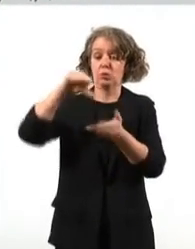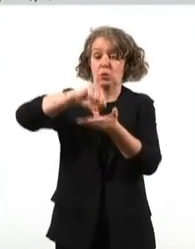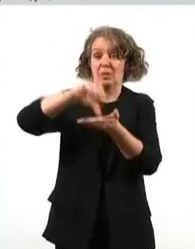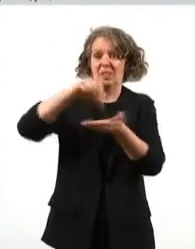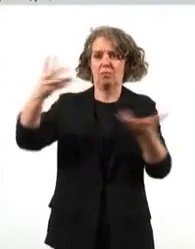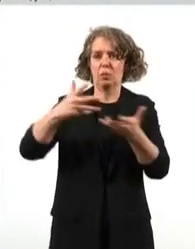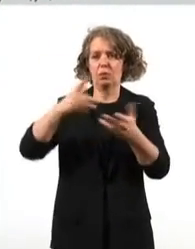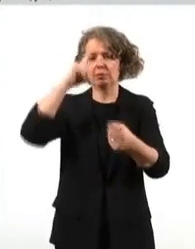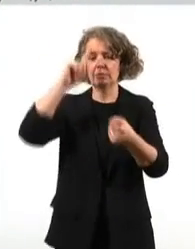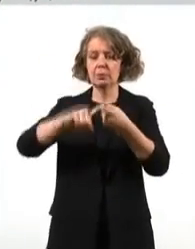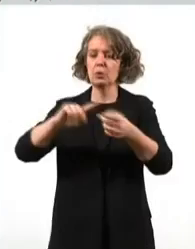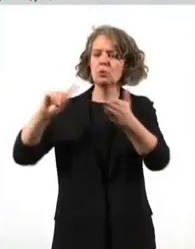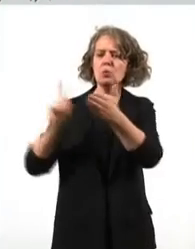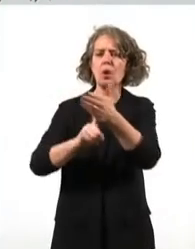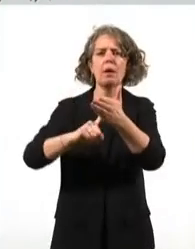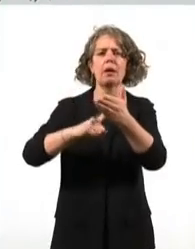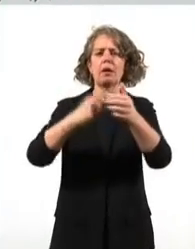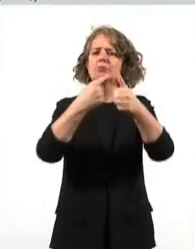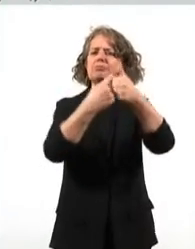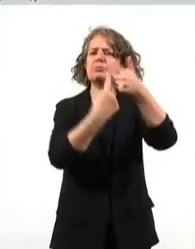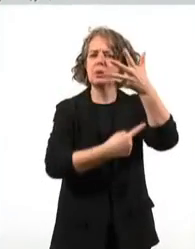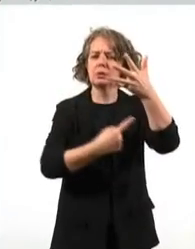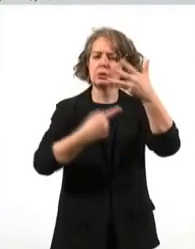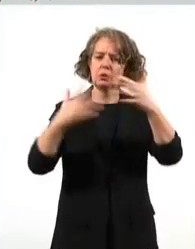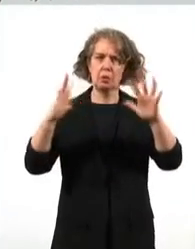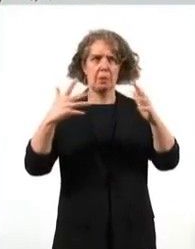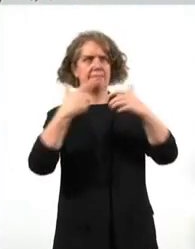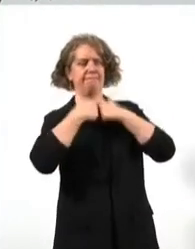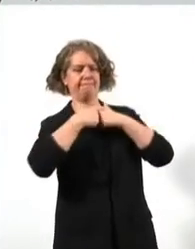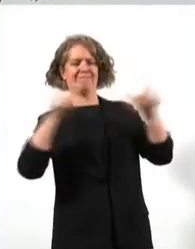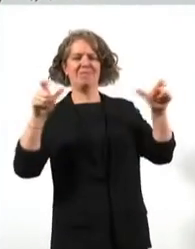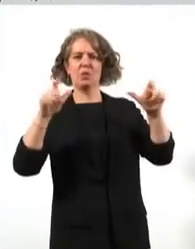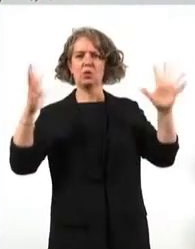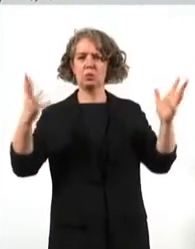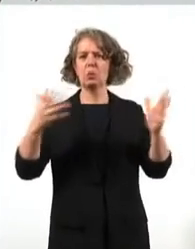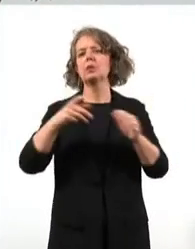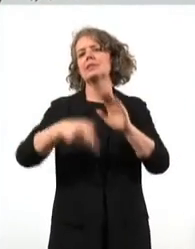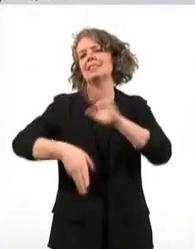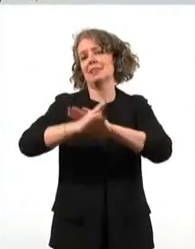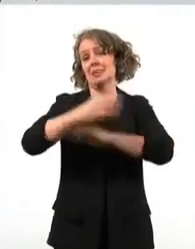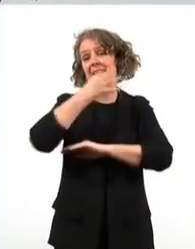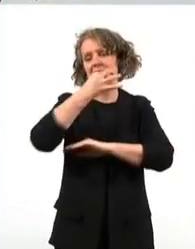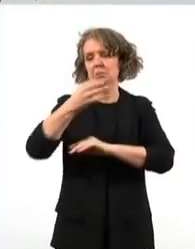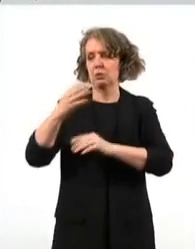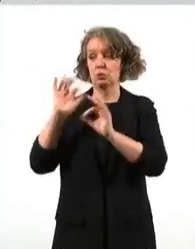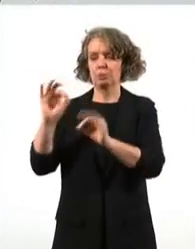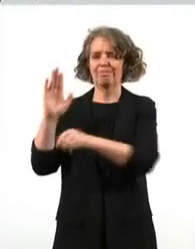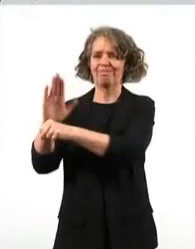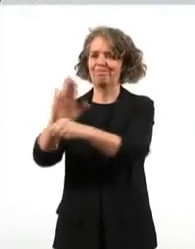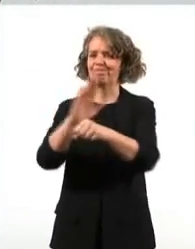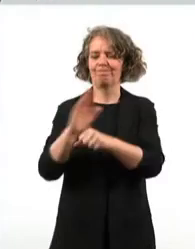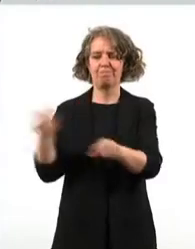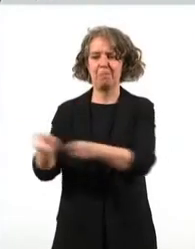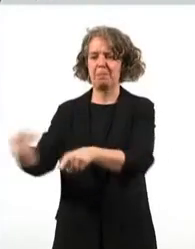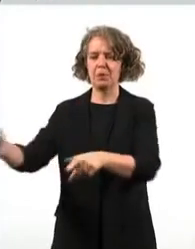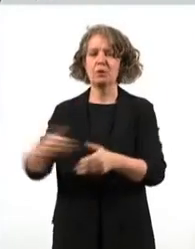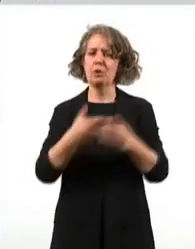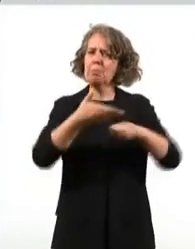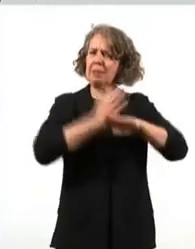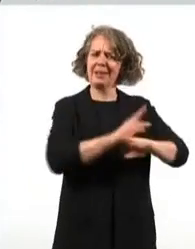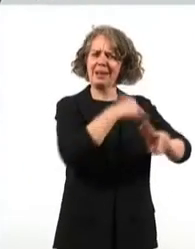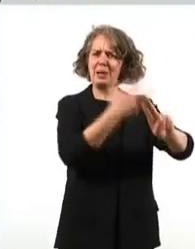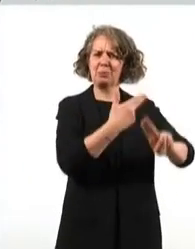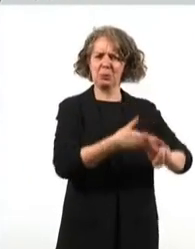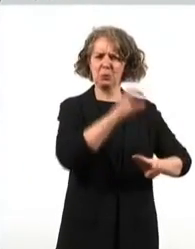disais au début, mais je pense que les témoignages le montrent. Il y a souvent des réponses qui ne sont pas assez connues, qui